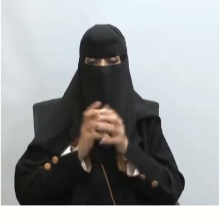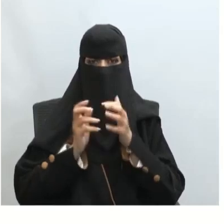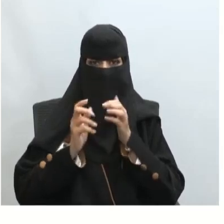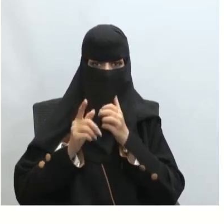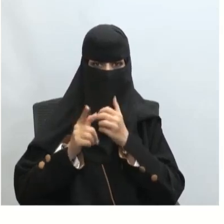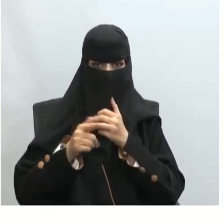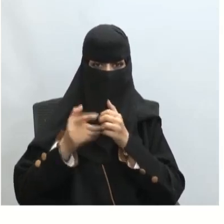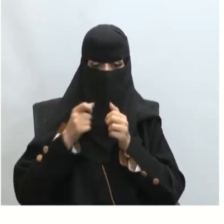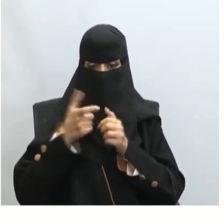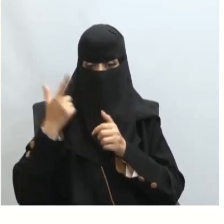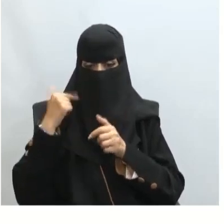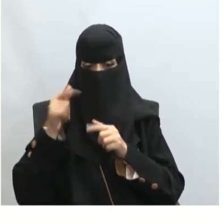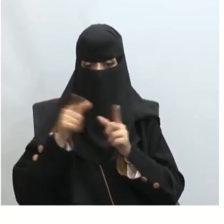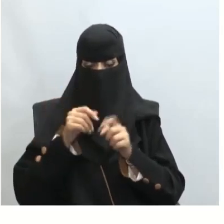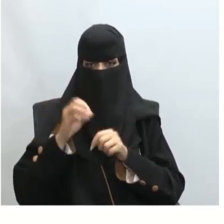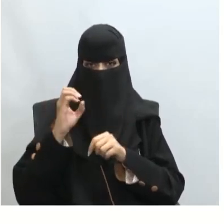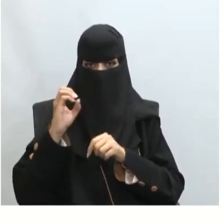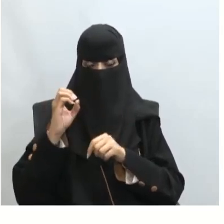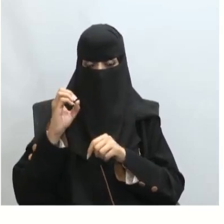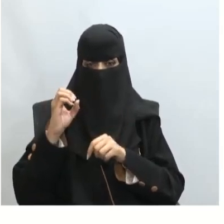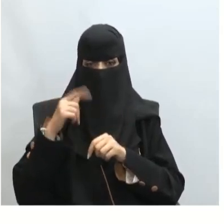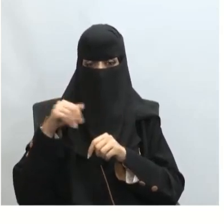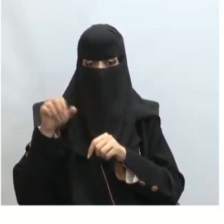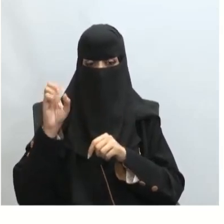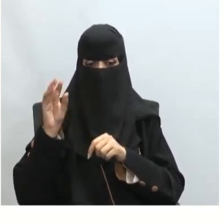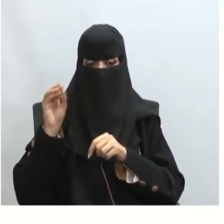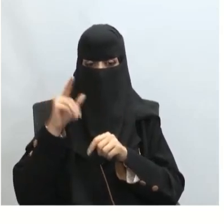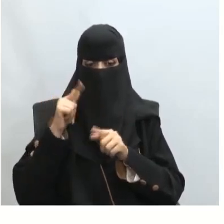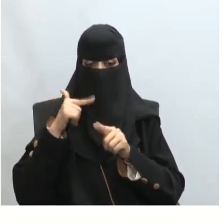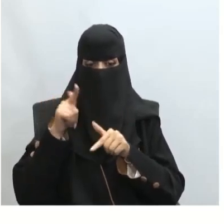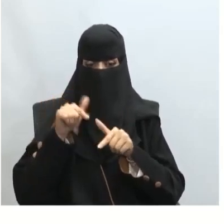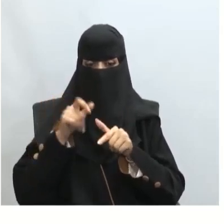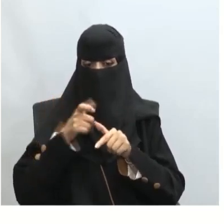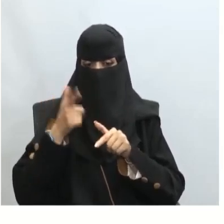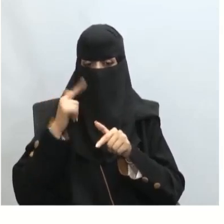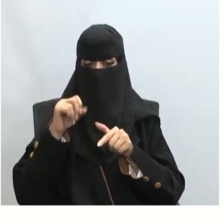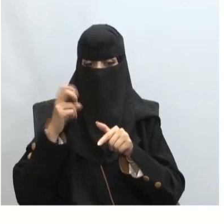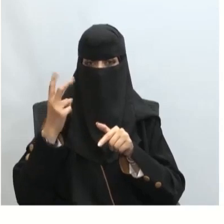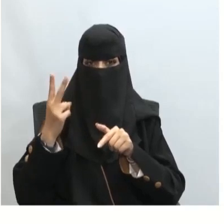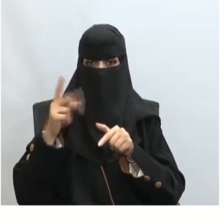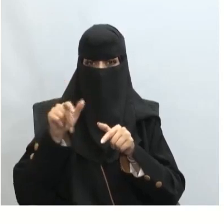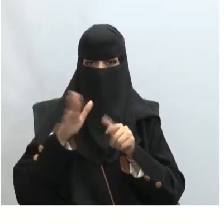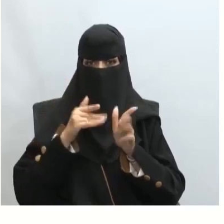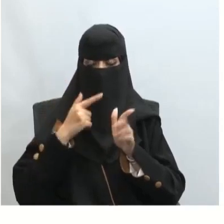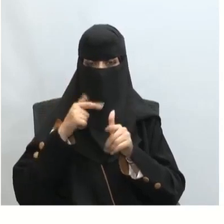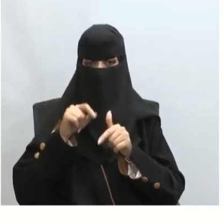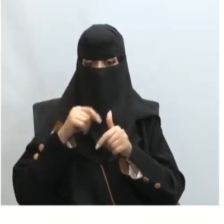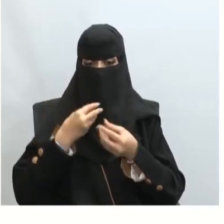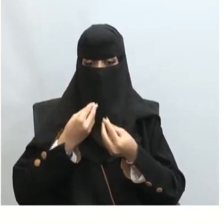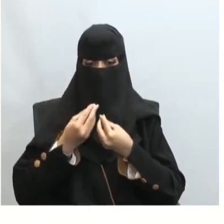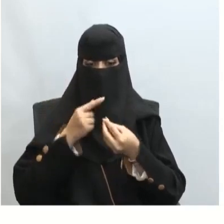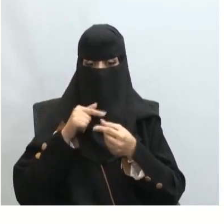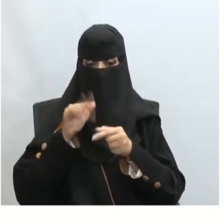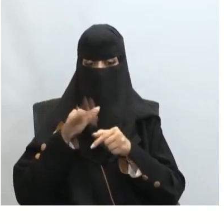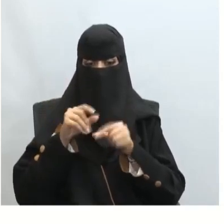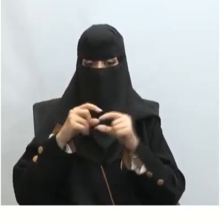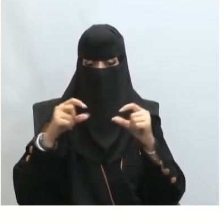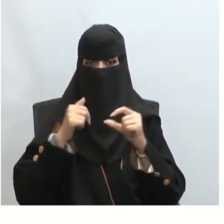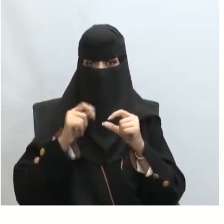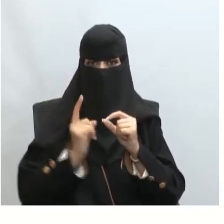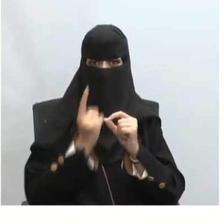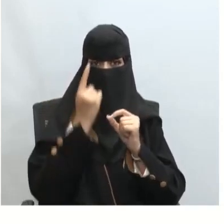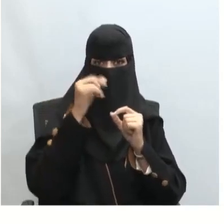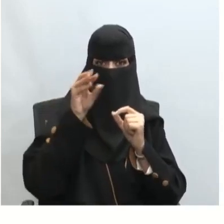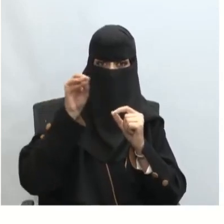كان يوجد او اتش لاحظ وهنا كان يوجد اثنين هيدروجين لاحظ هنا اصبح لدي واحد